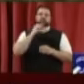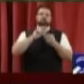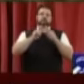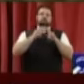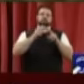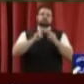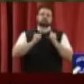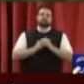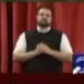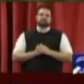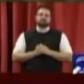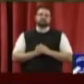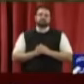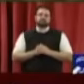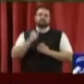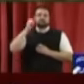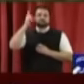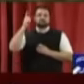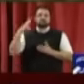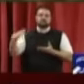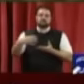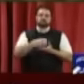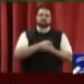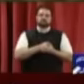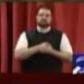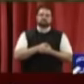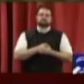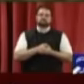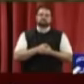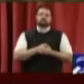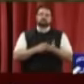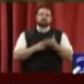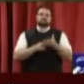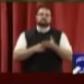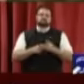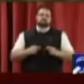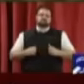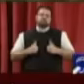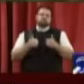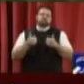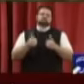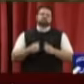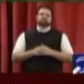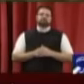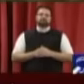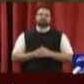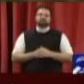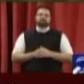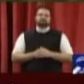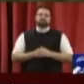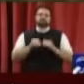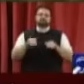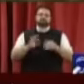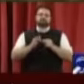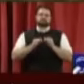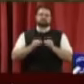suficientă înțelepciune adunată, el își manifestă aroganța. Asta înseamnă că nu e destul, dacă nu e și